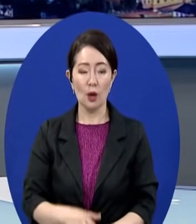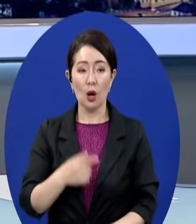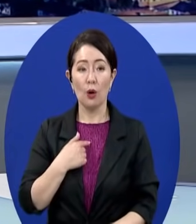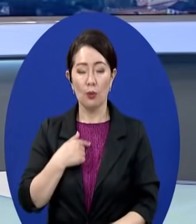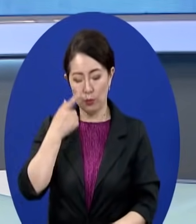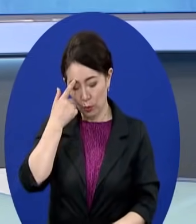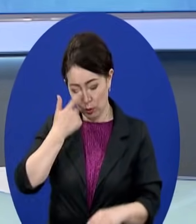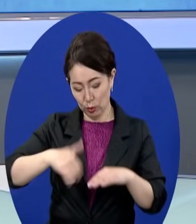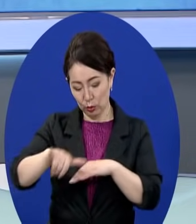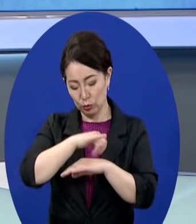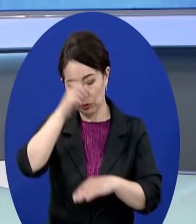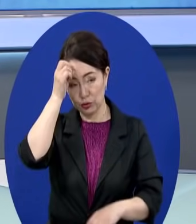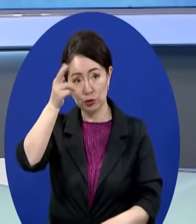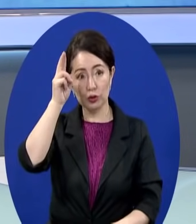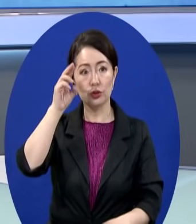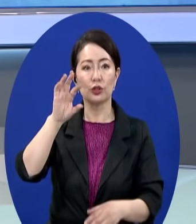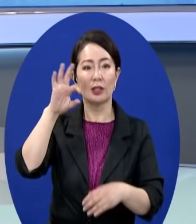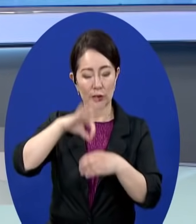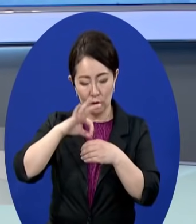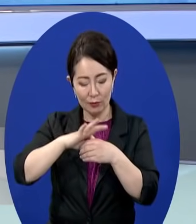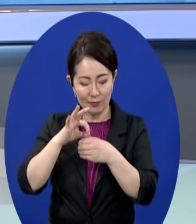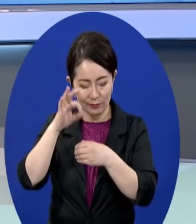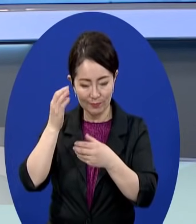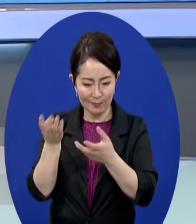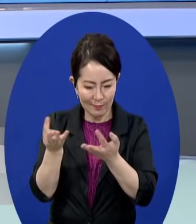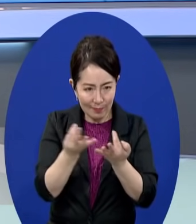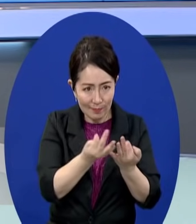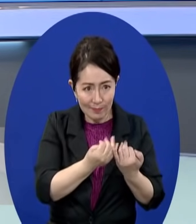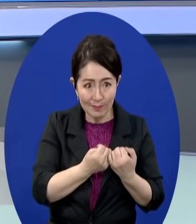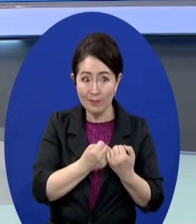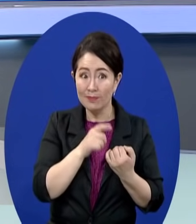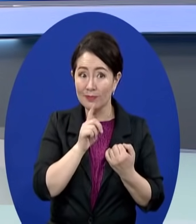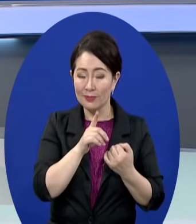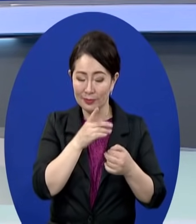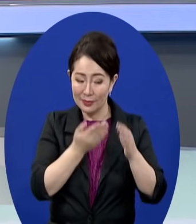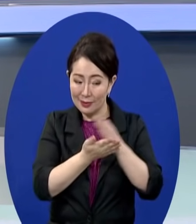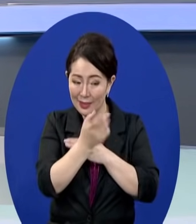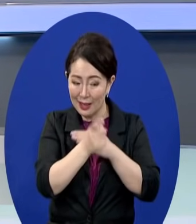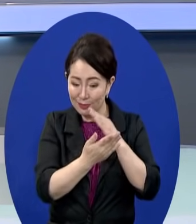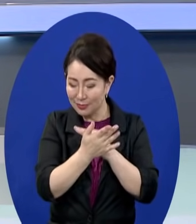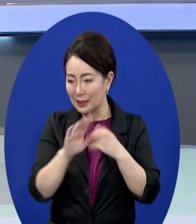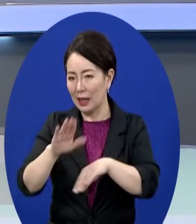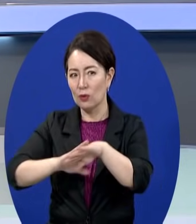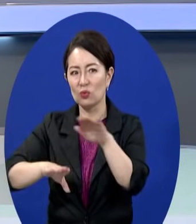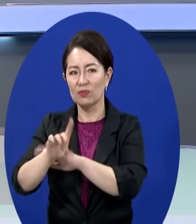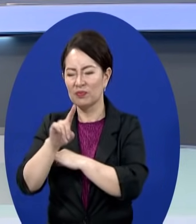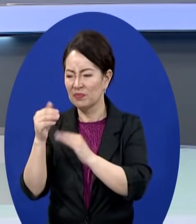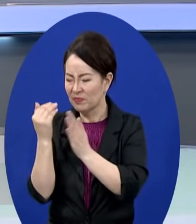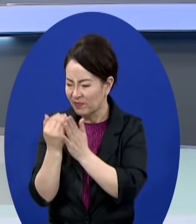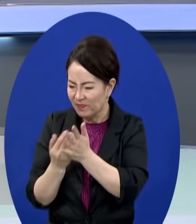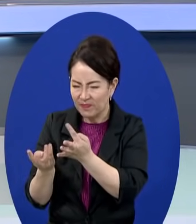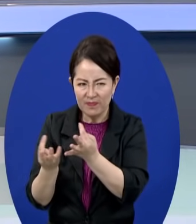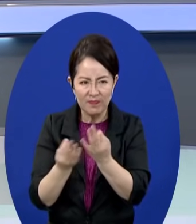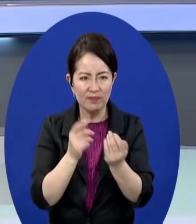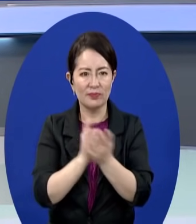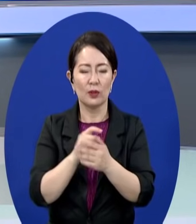Монгол улсын ерөнхийлөгчийн сонгуулийн саналыг автомат машинаар тоолсны дараа 100% гар аргаар хяналтын тооллох юм. Ингэхдээ халдвар хамгааллын дэглэм баримтлж,